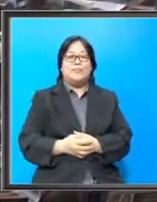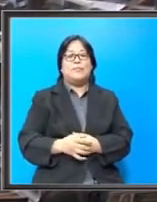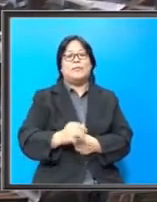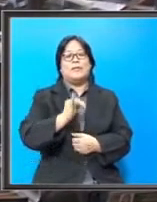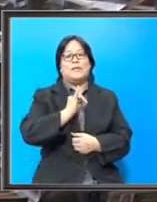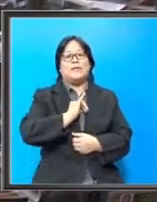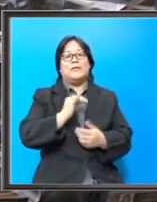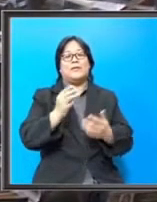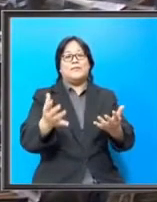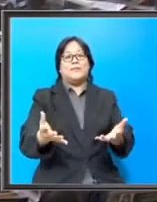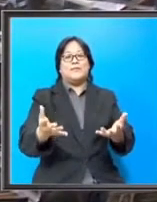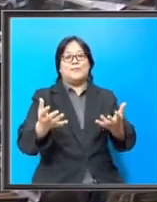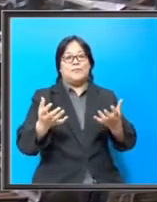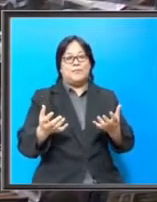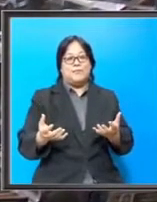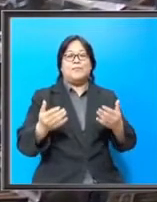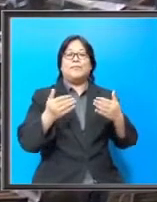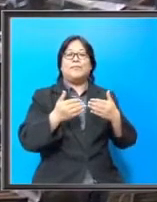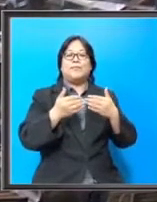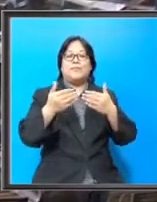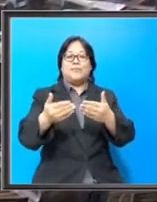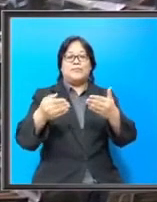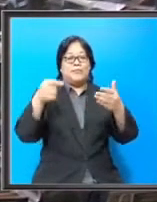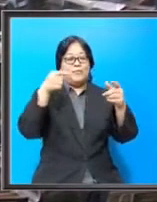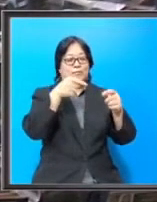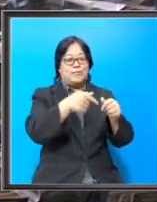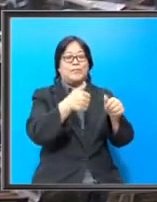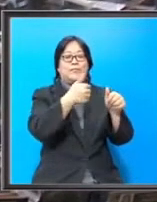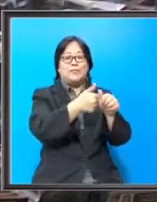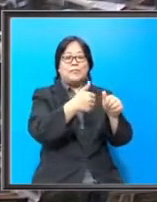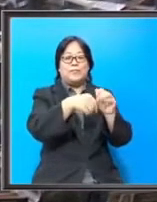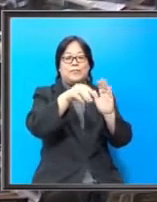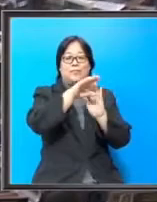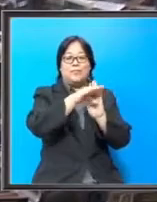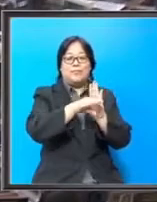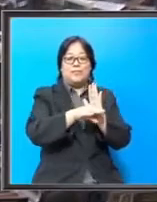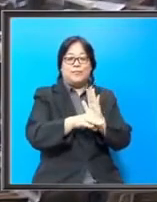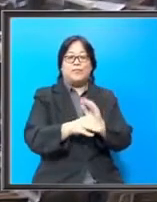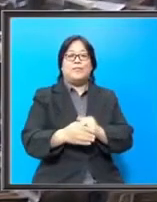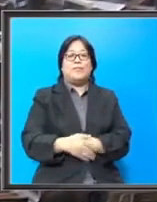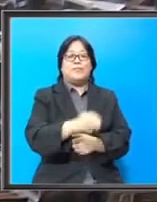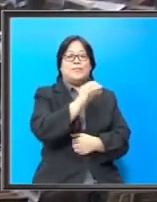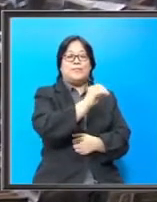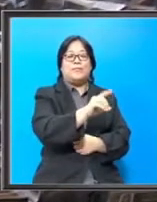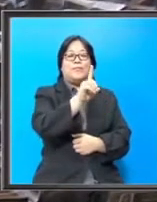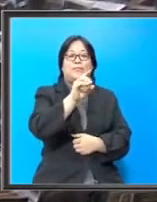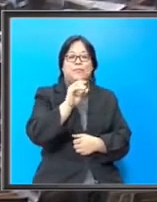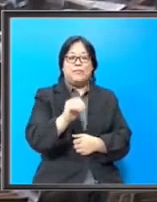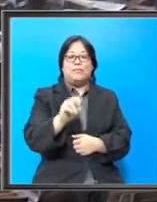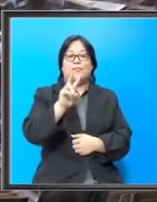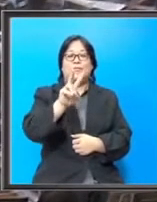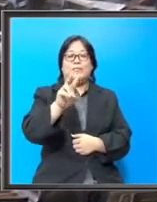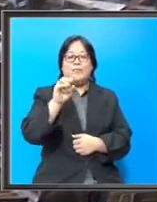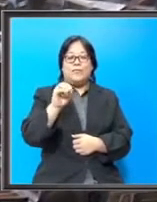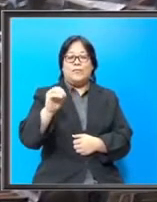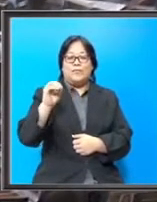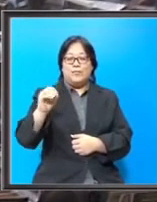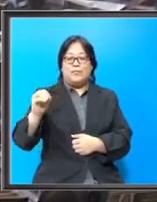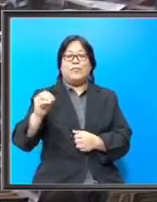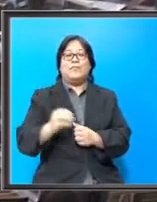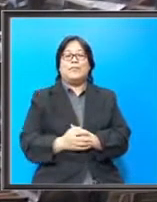saya ingin terus merojok kepada butiran kosong satu kosong